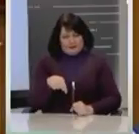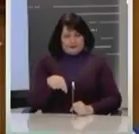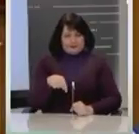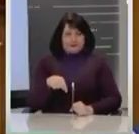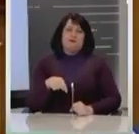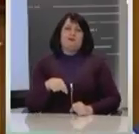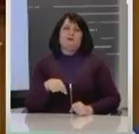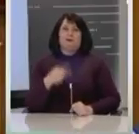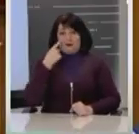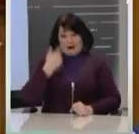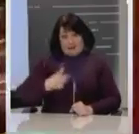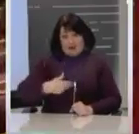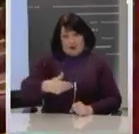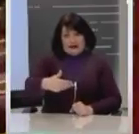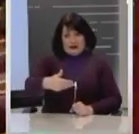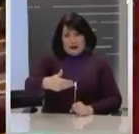Αυτή η προοπτική